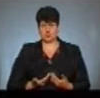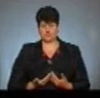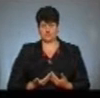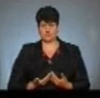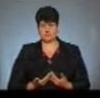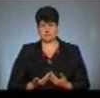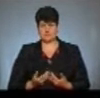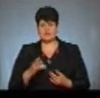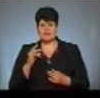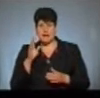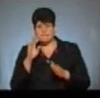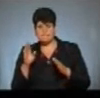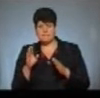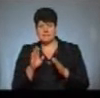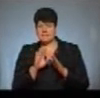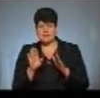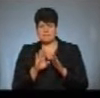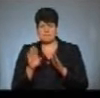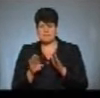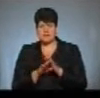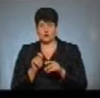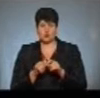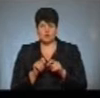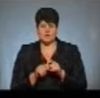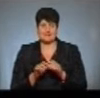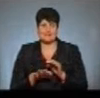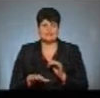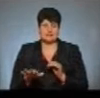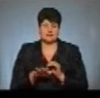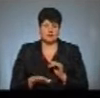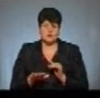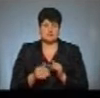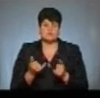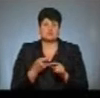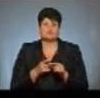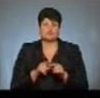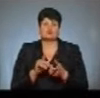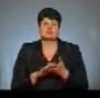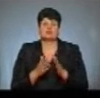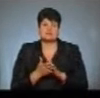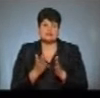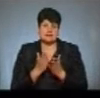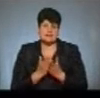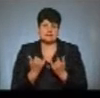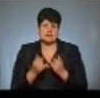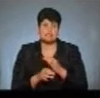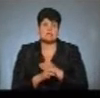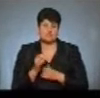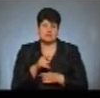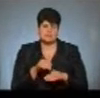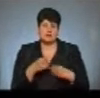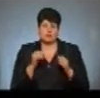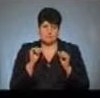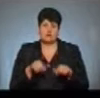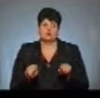на непідконтрольних територіях, ну, в силу тої ситуації, яка є зараз в Україні на Сході. Їм дано право